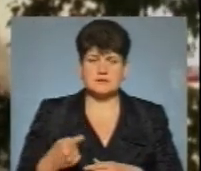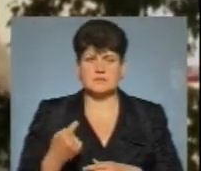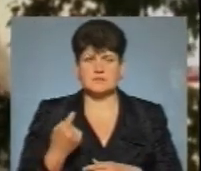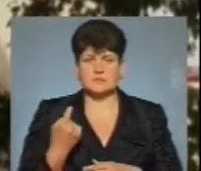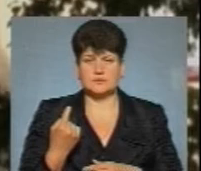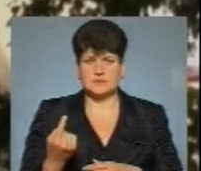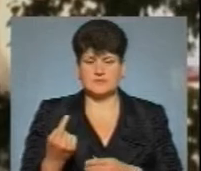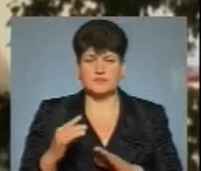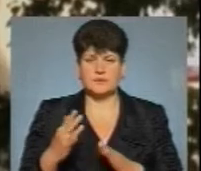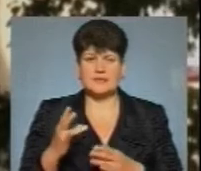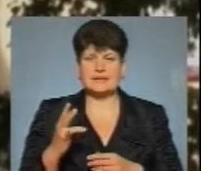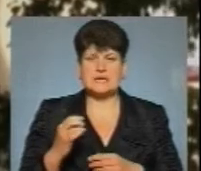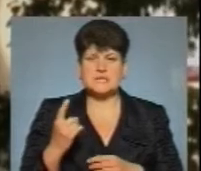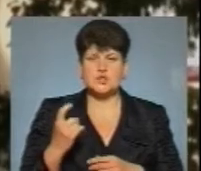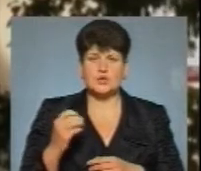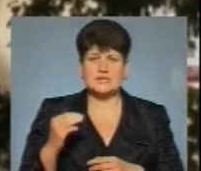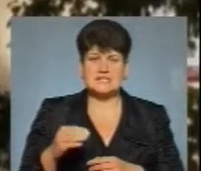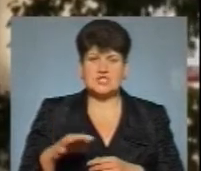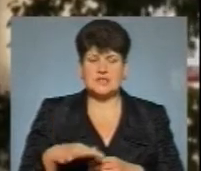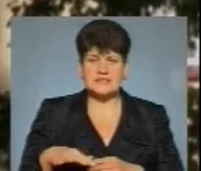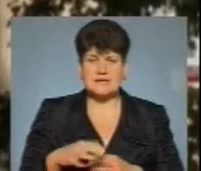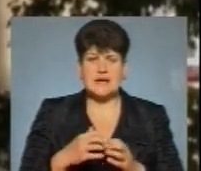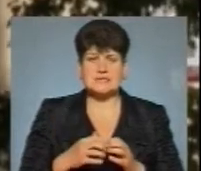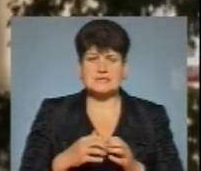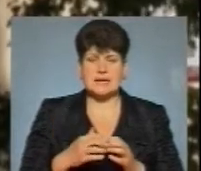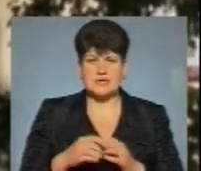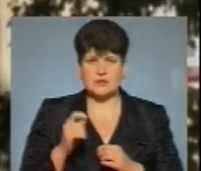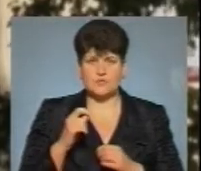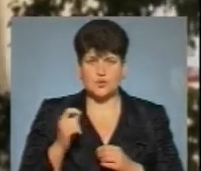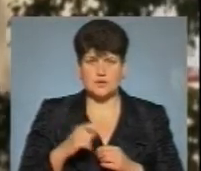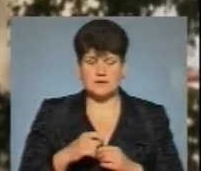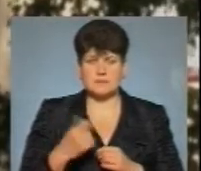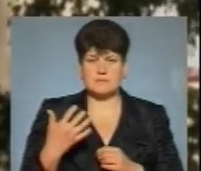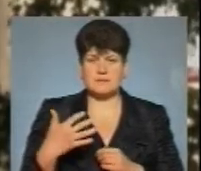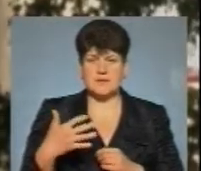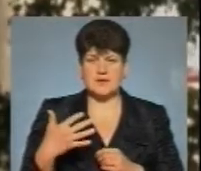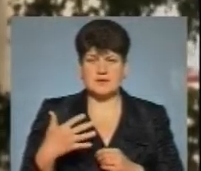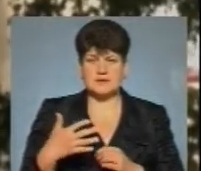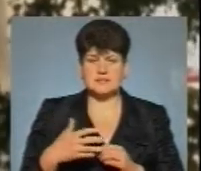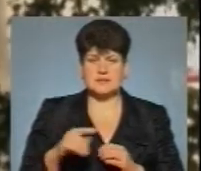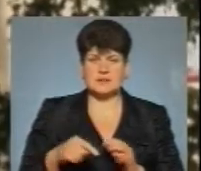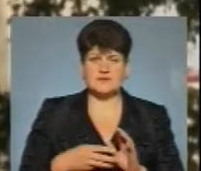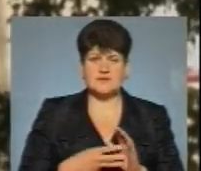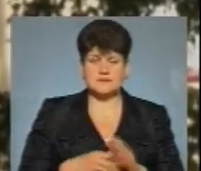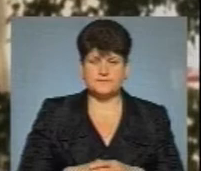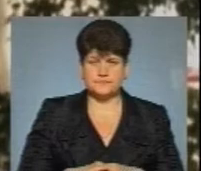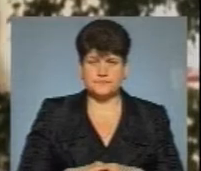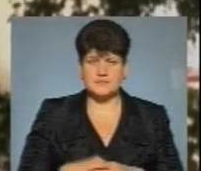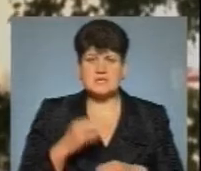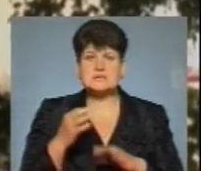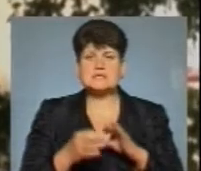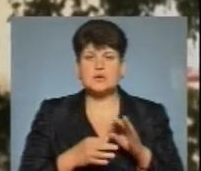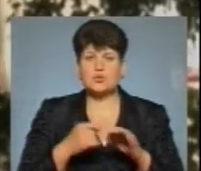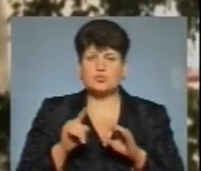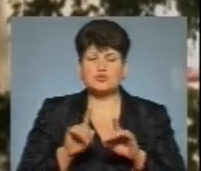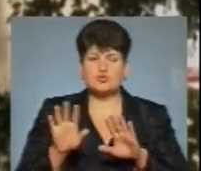115,1 випадків на 100 тисяч населення, при середньому в Україні 58. За добу, що